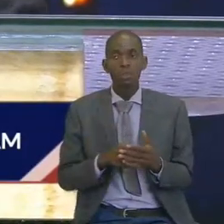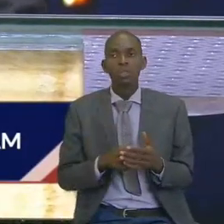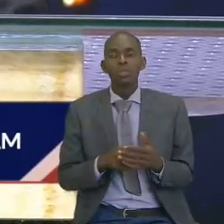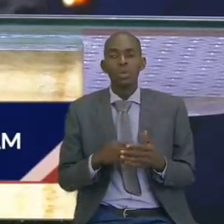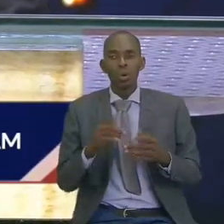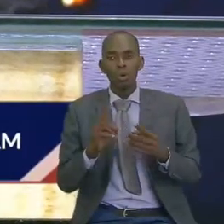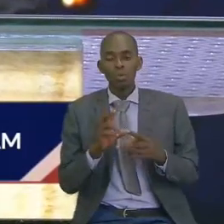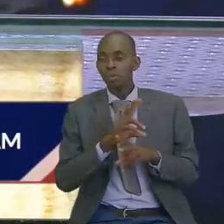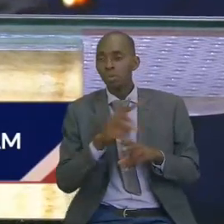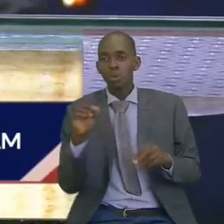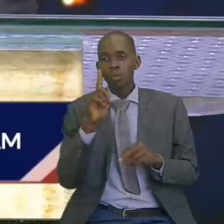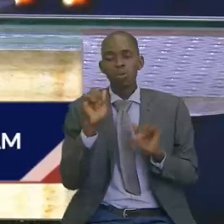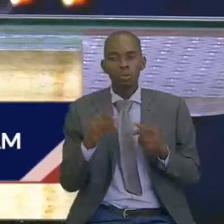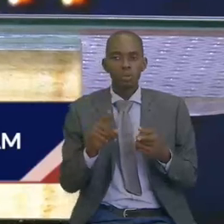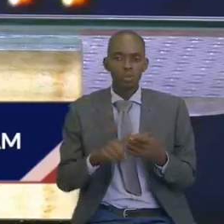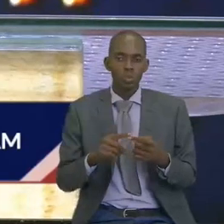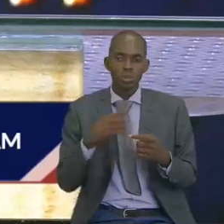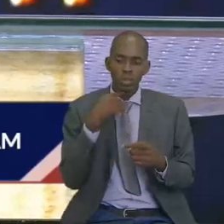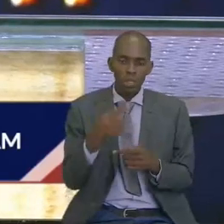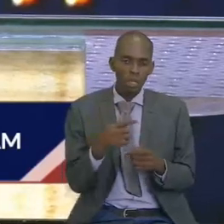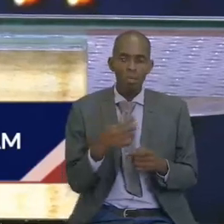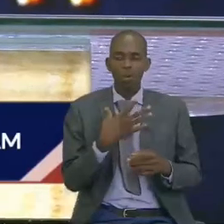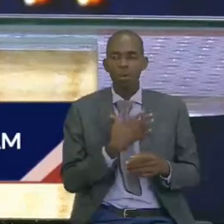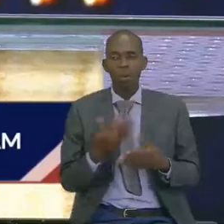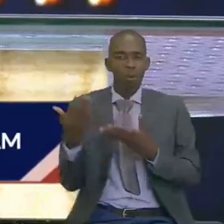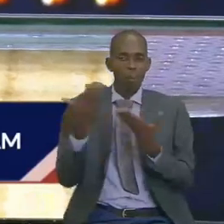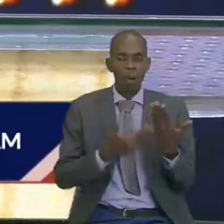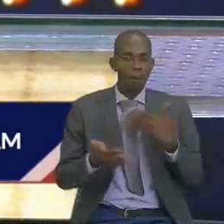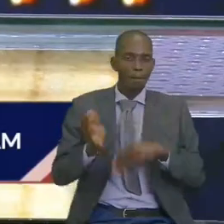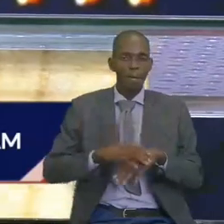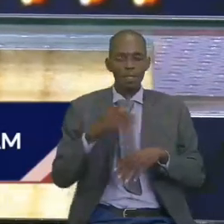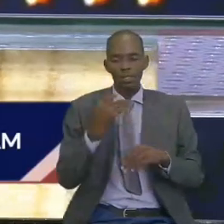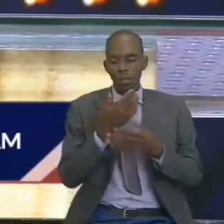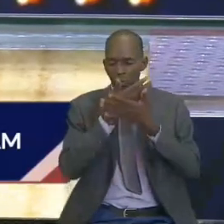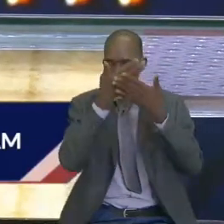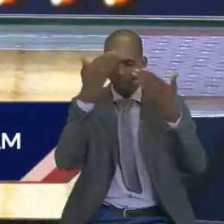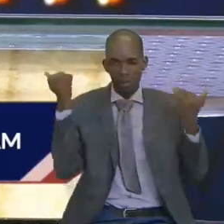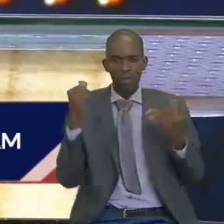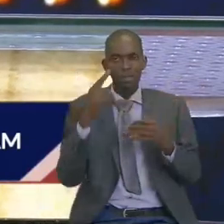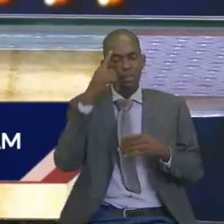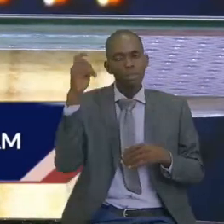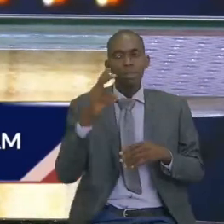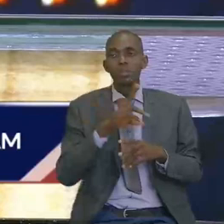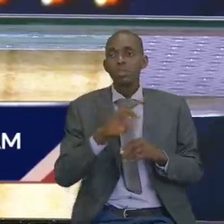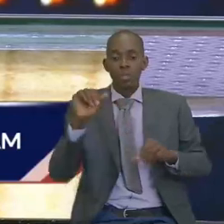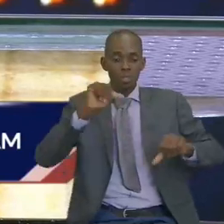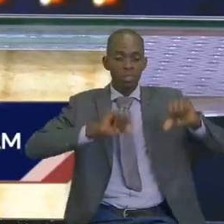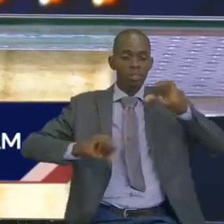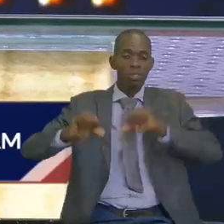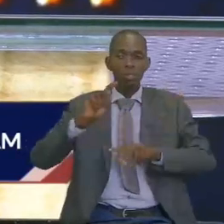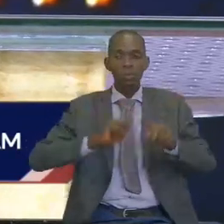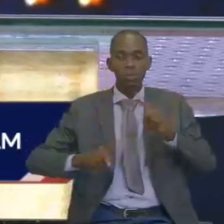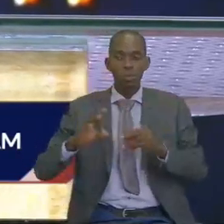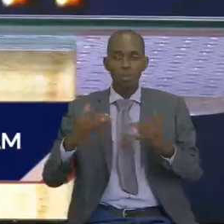découvrir. Ce que les astrologues n'ont pas pu découvrir, ce que les scientifiques du jour ou bien